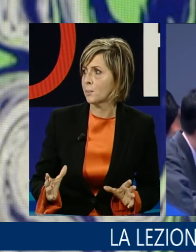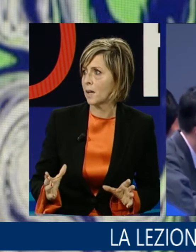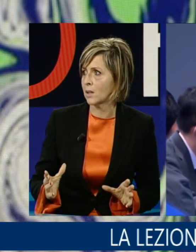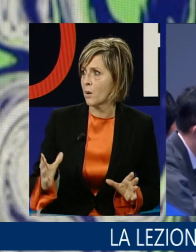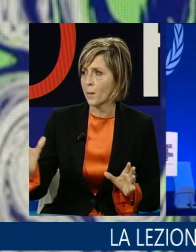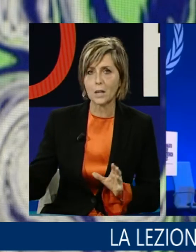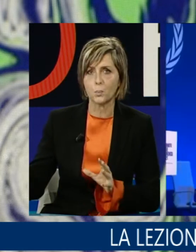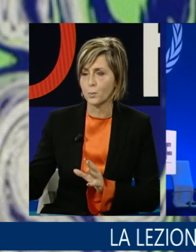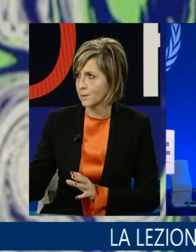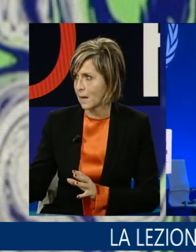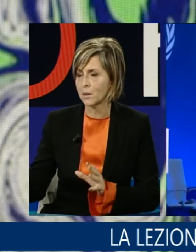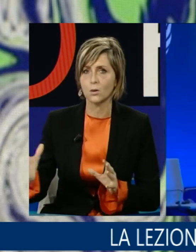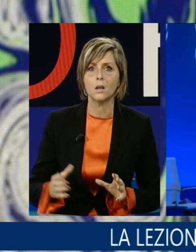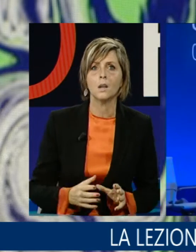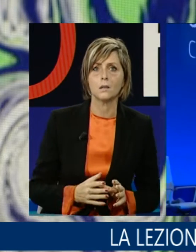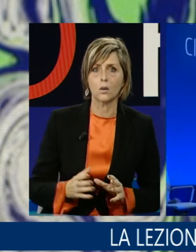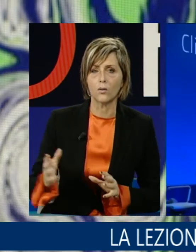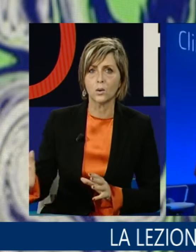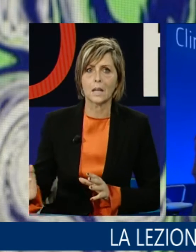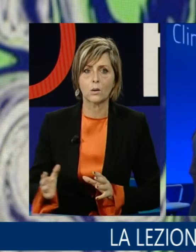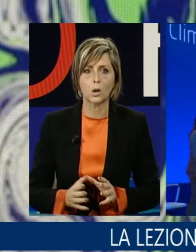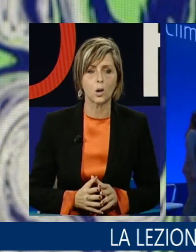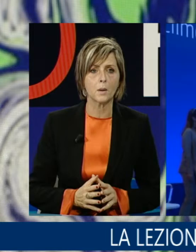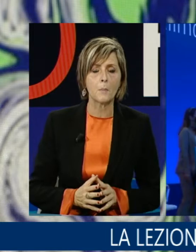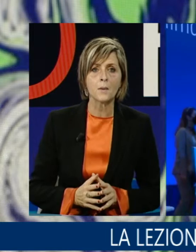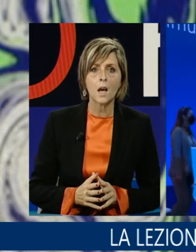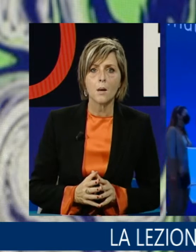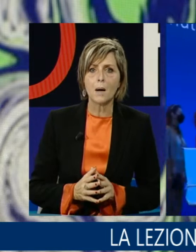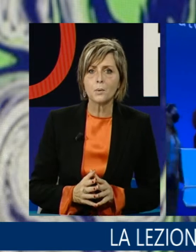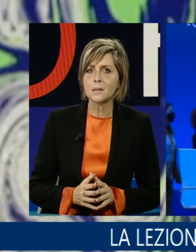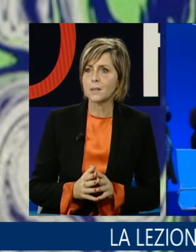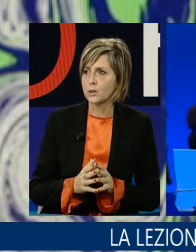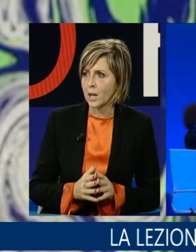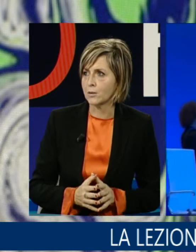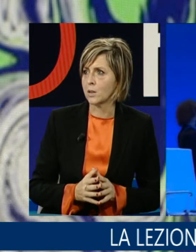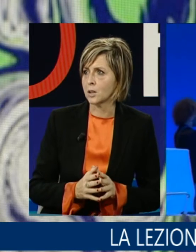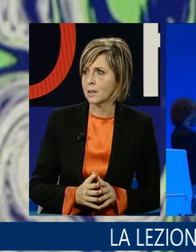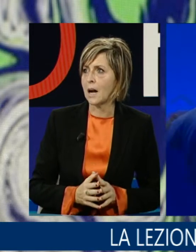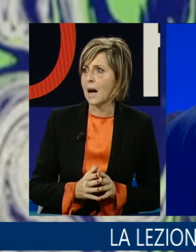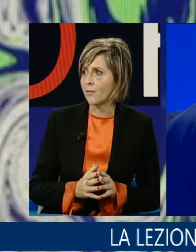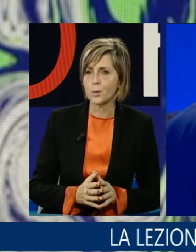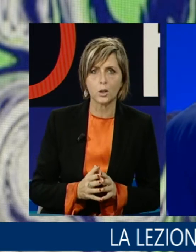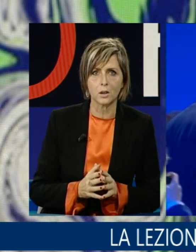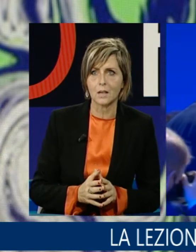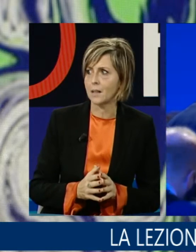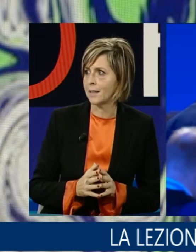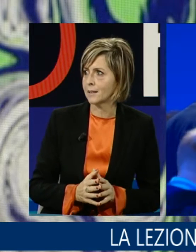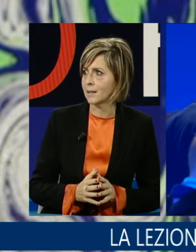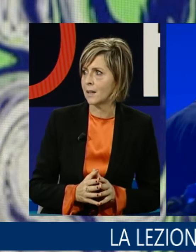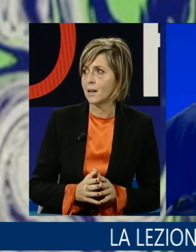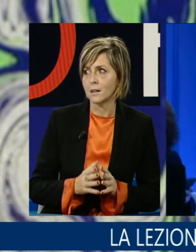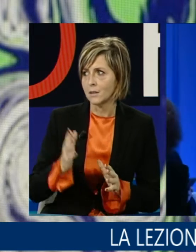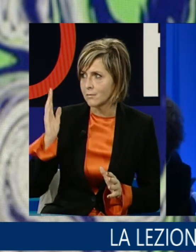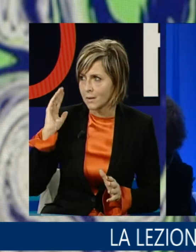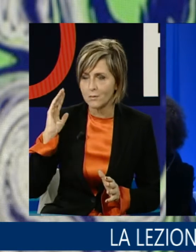mia città di Prato, ne abbiamo parlato proprio sabato nel confronto delle categorie economiche. Ma è possibile nel centro una città avere una centrale